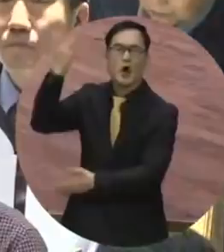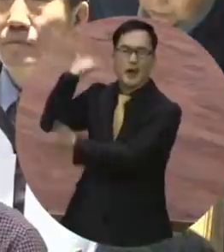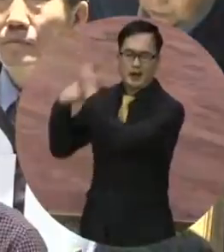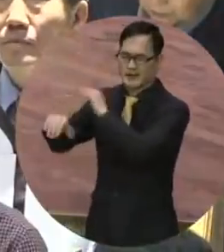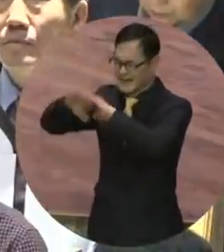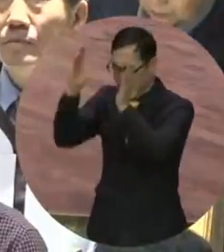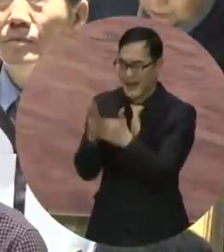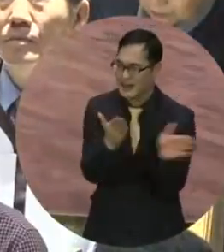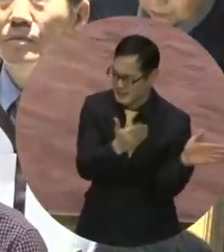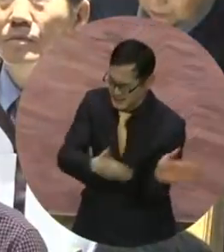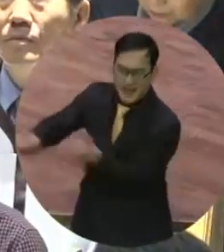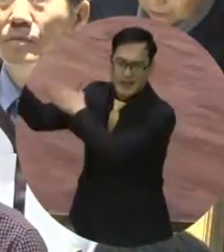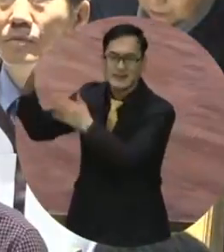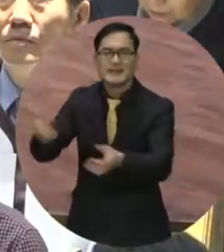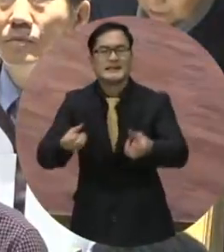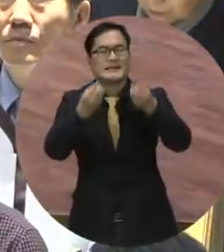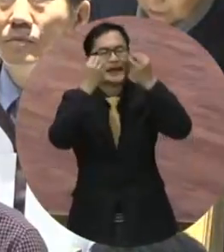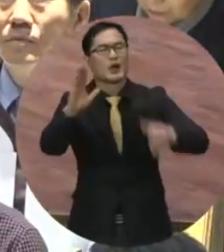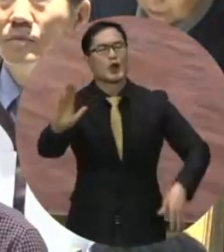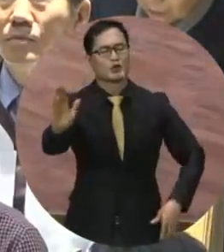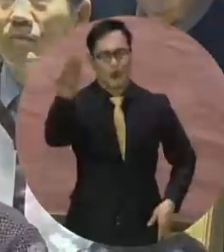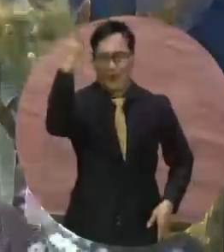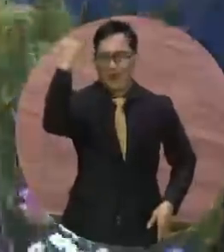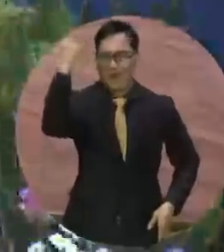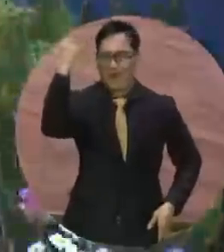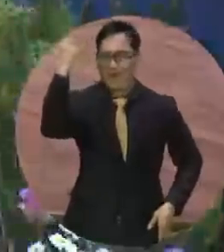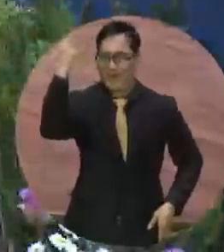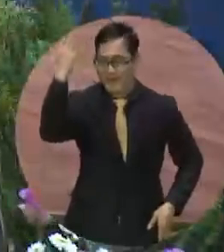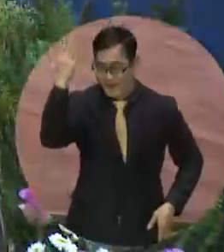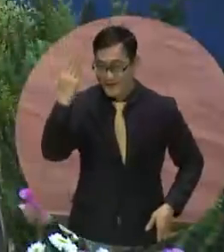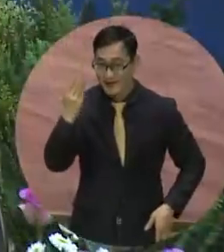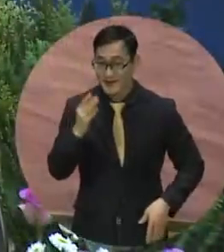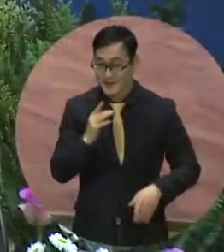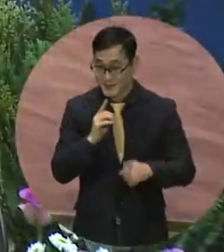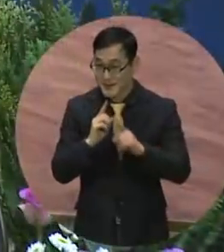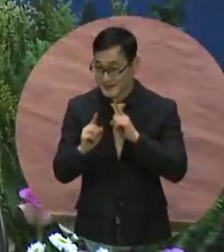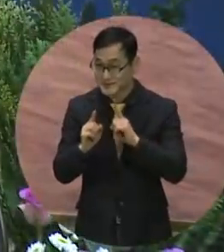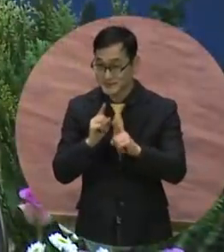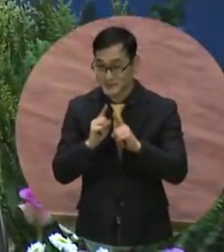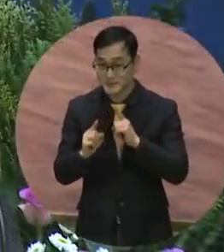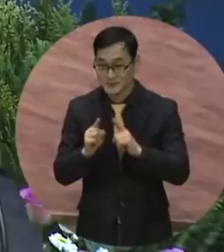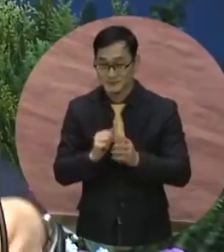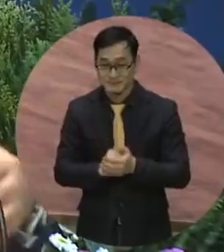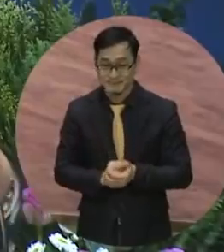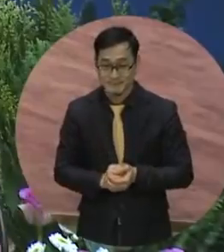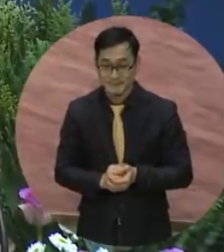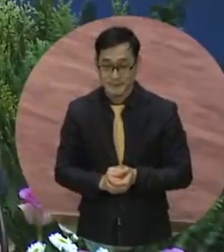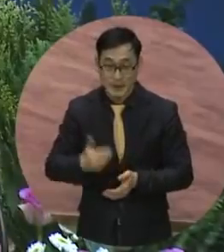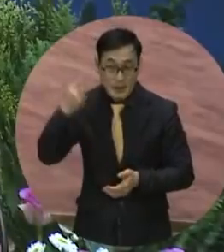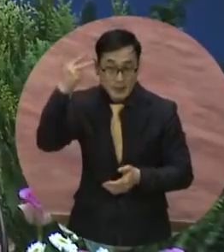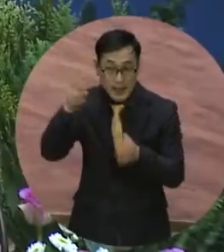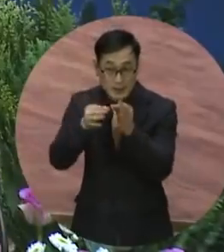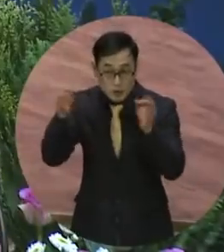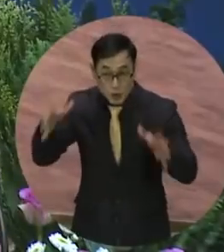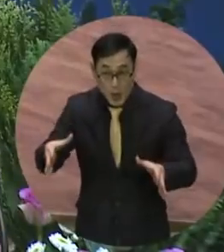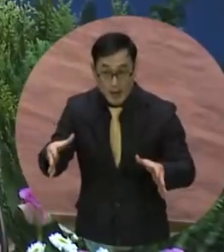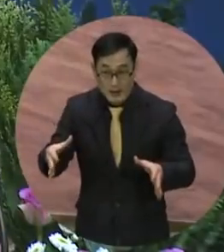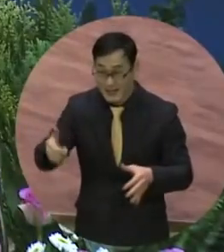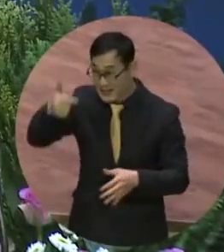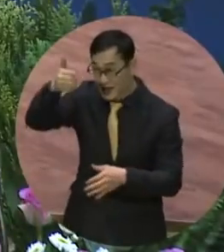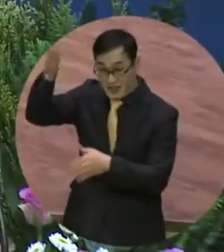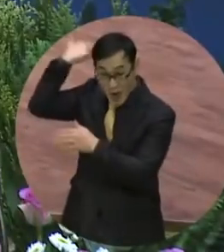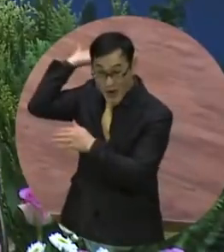건 지나갔어요. 어제 건 지나갔습니다. 오늘 하루 해를 또 하루를 주, 이번 한 주간 또 주자. 그러면 이번 한 주 또 새롭게 사는